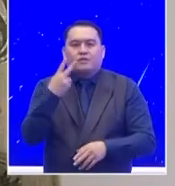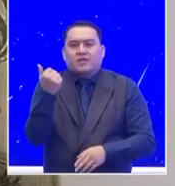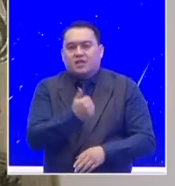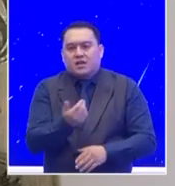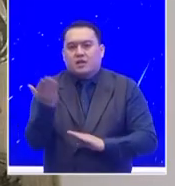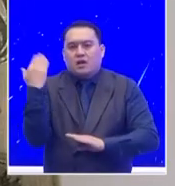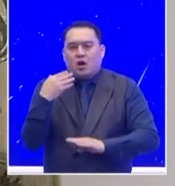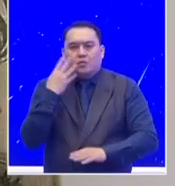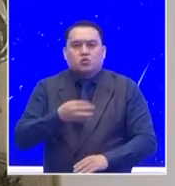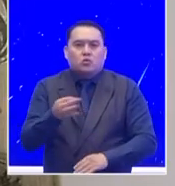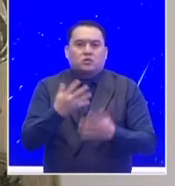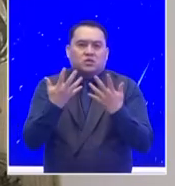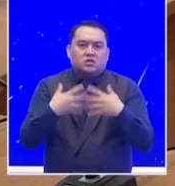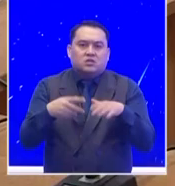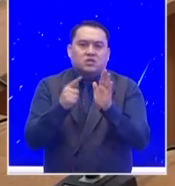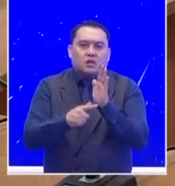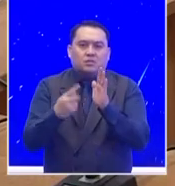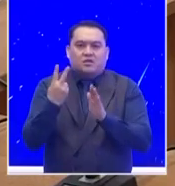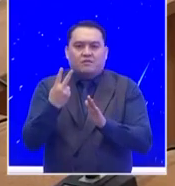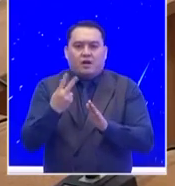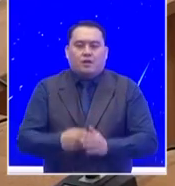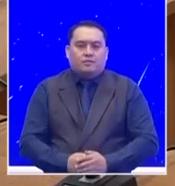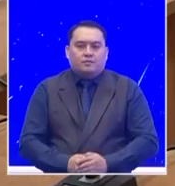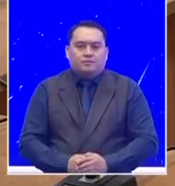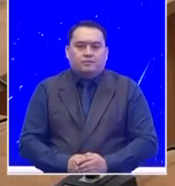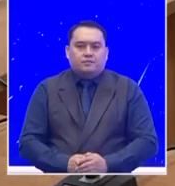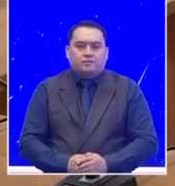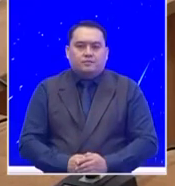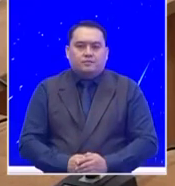2 недели назад в ЖТСУ насчитывалось 72 фронтовика.